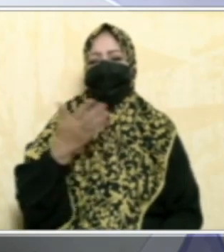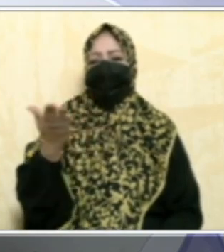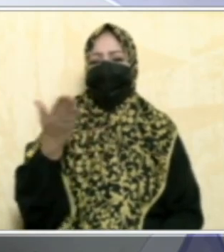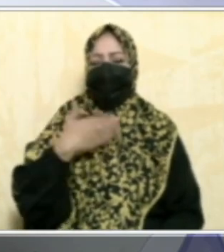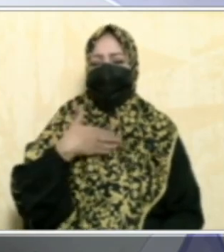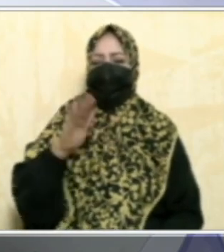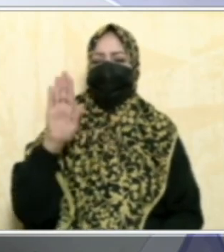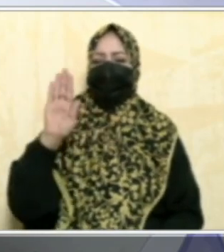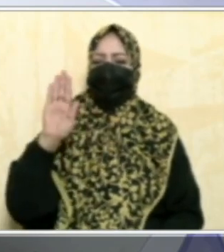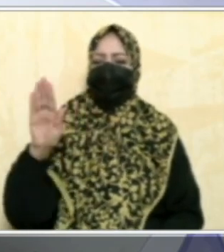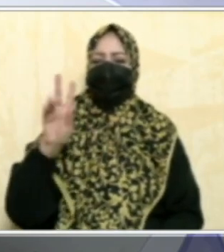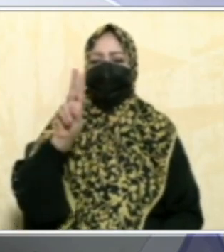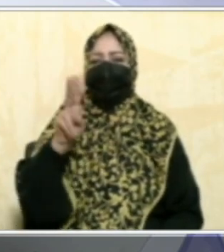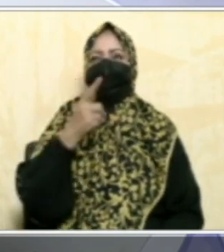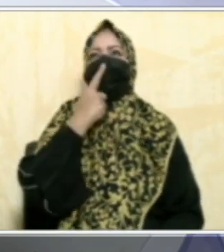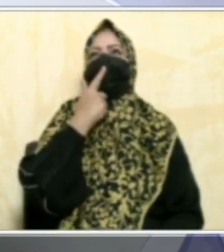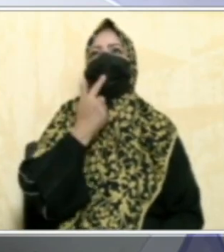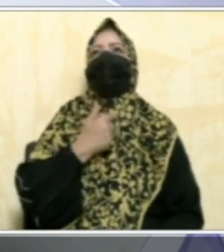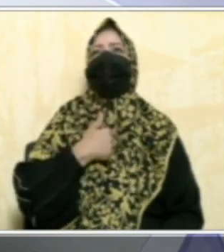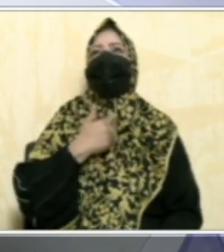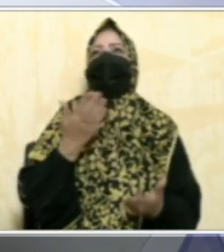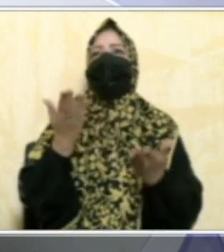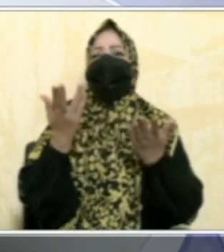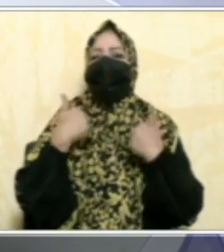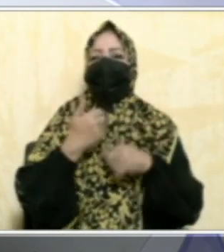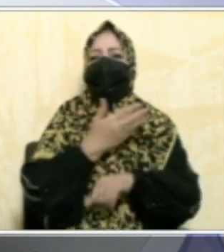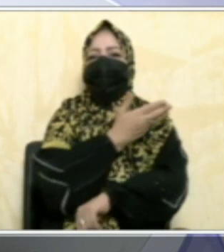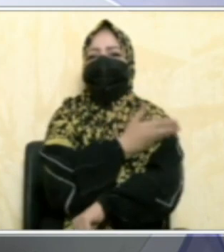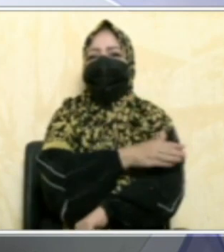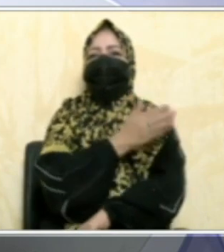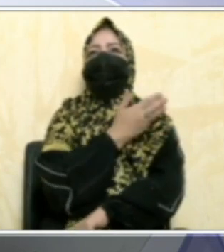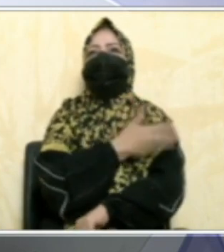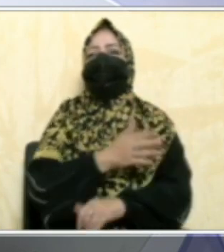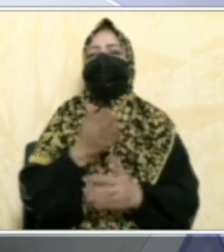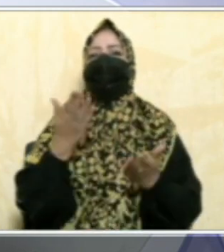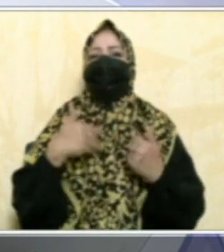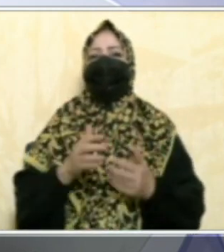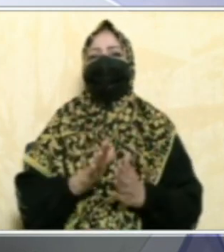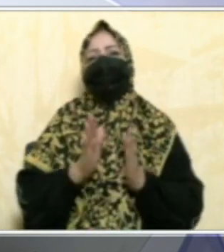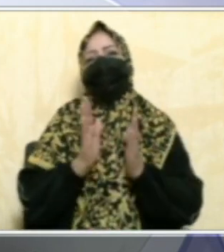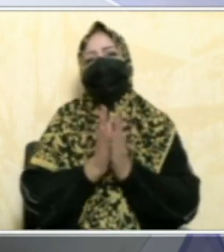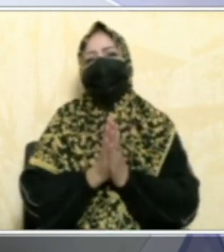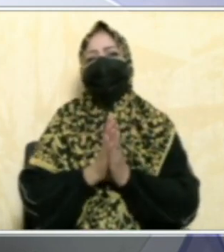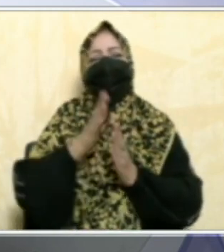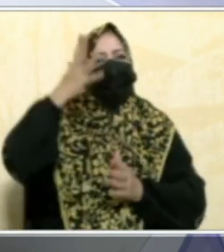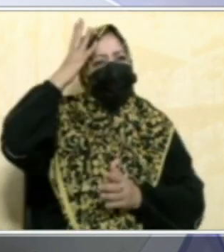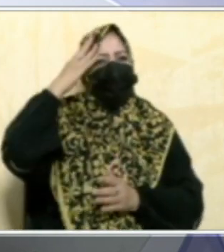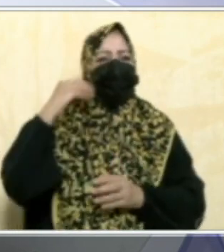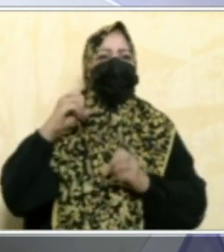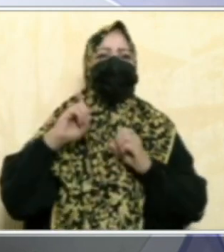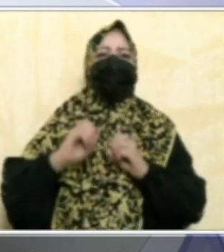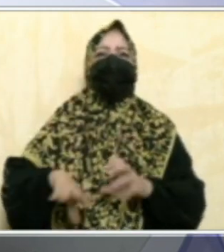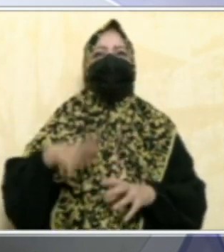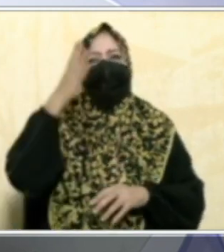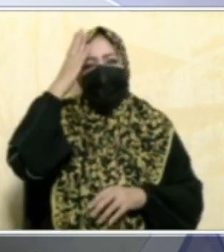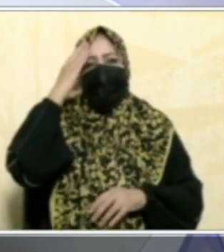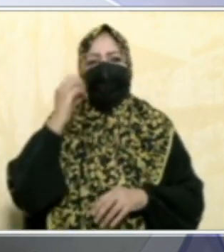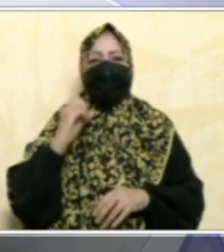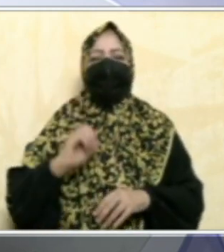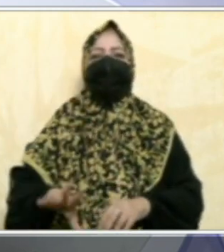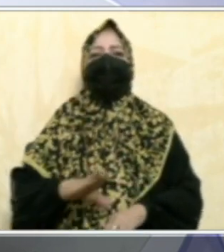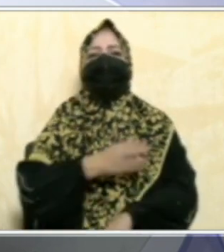الله عز وجل، والمغفرة هي الصفح والتجاوز والعفو، يعني الإنسان يقر بأنه